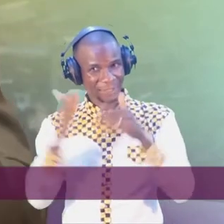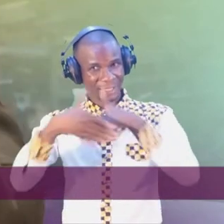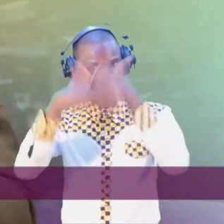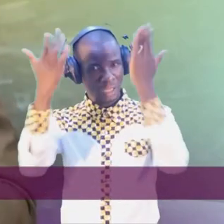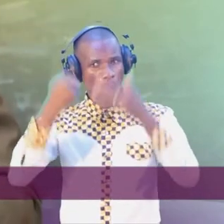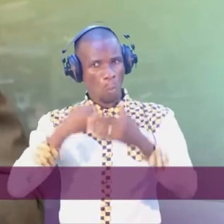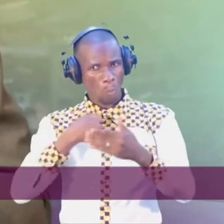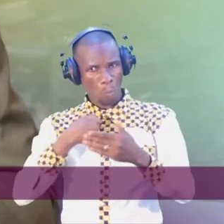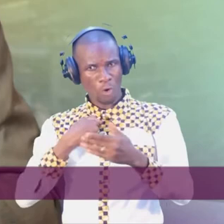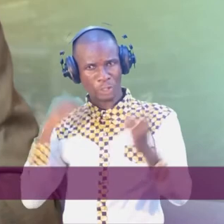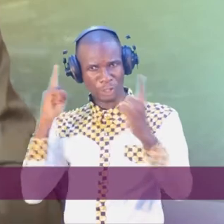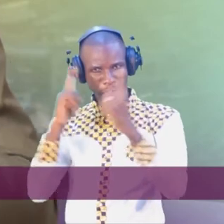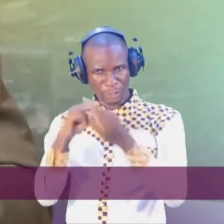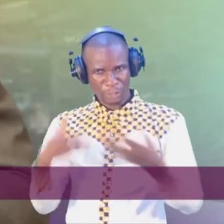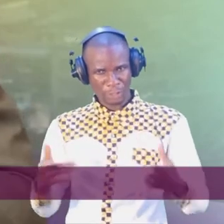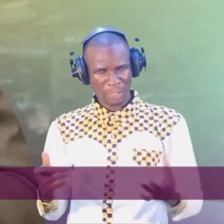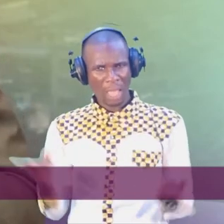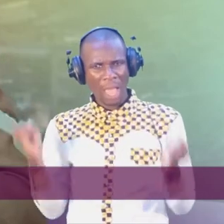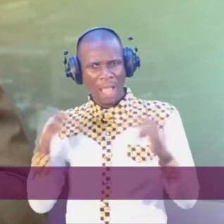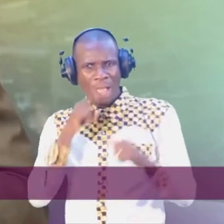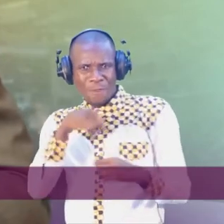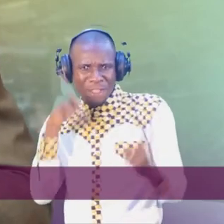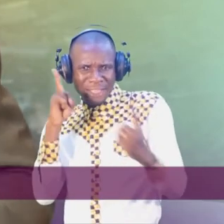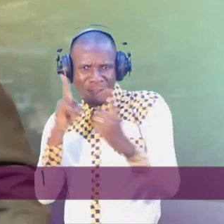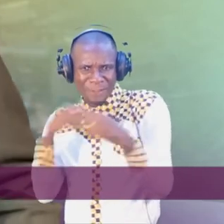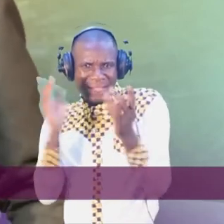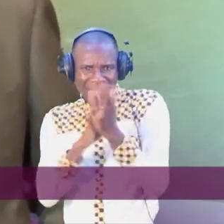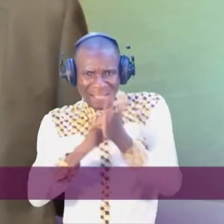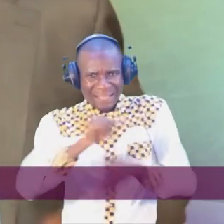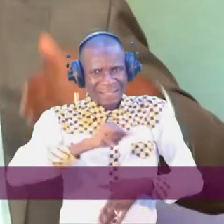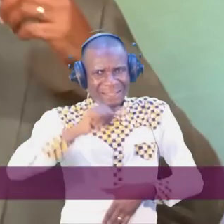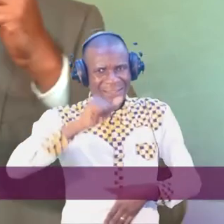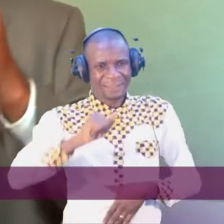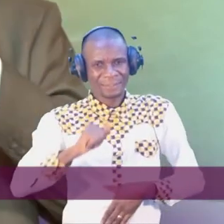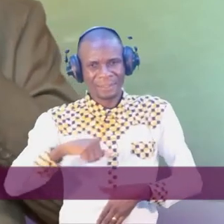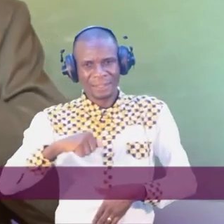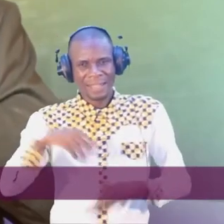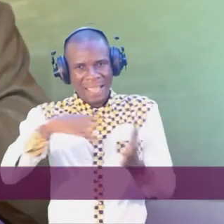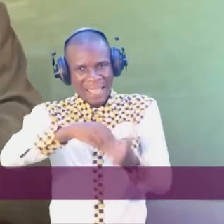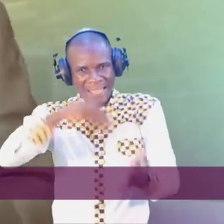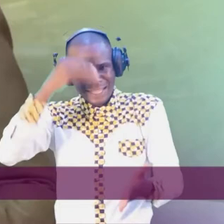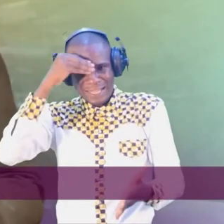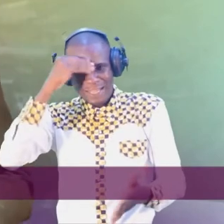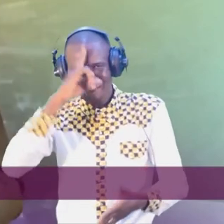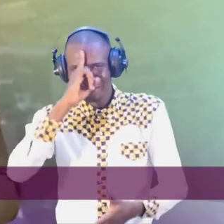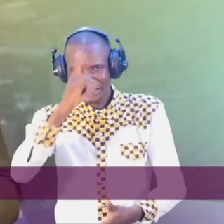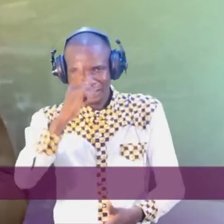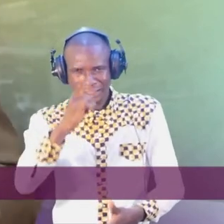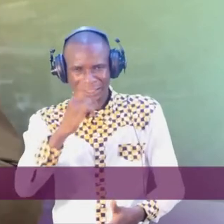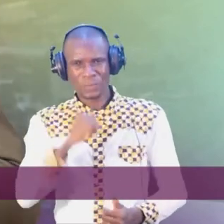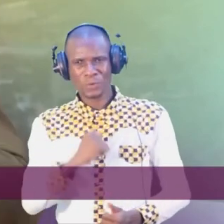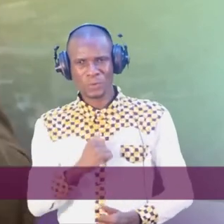Mimi nilikuwa mwalimu katika darasa la sekondari. Na katika darasa